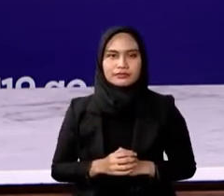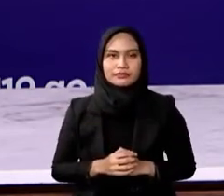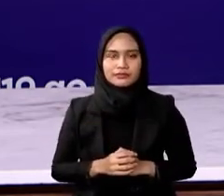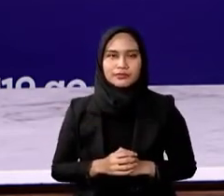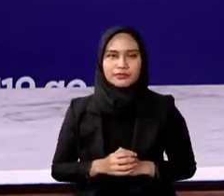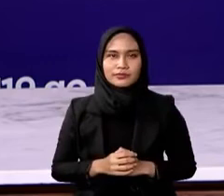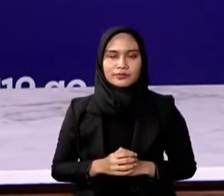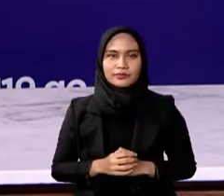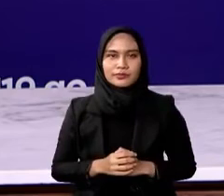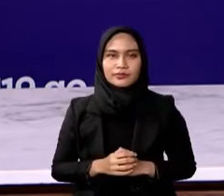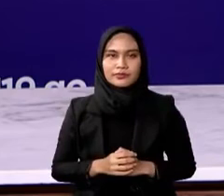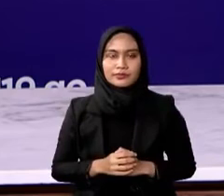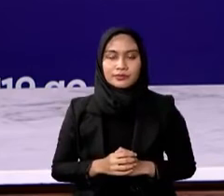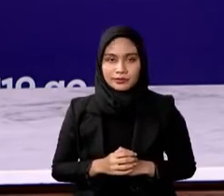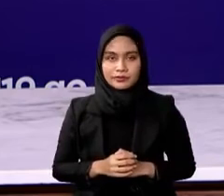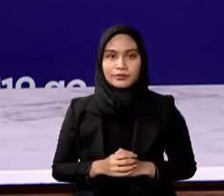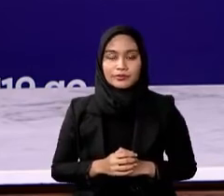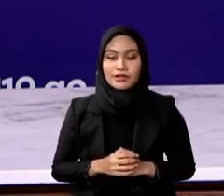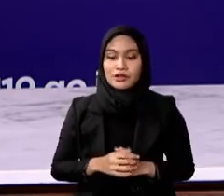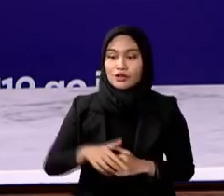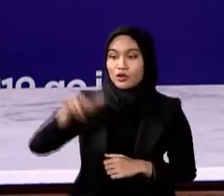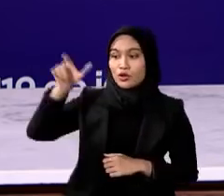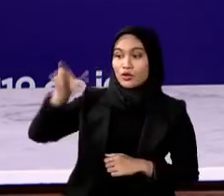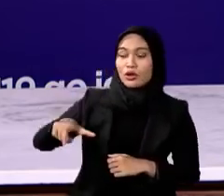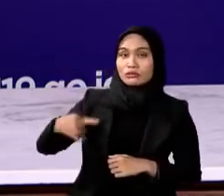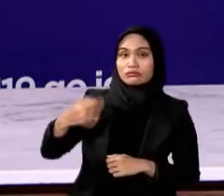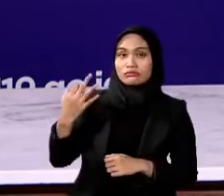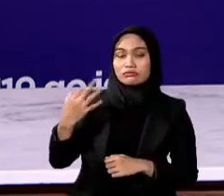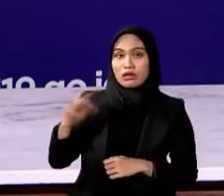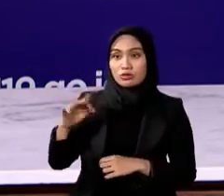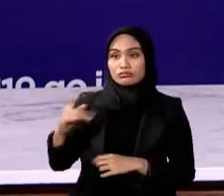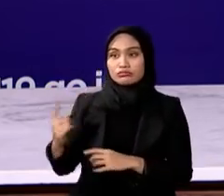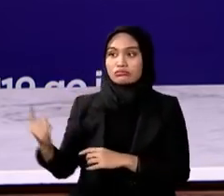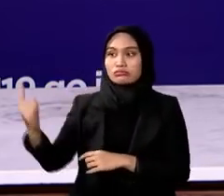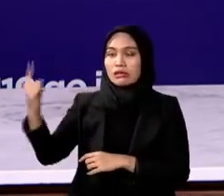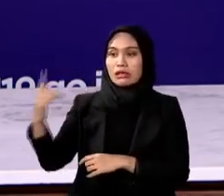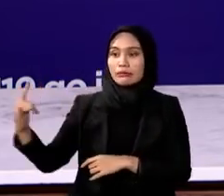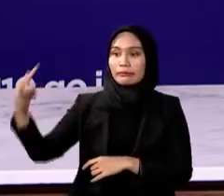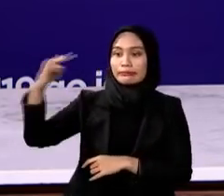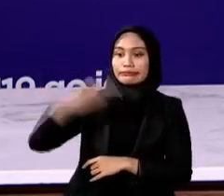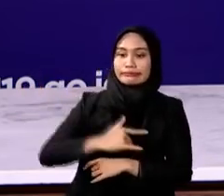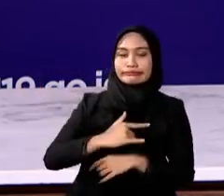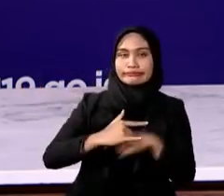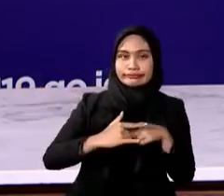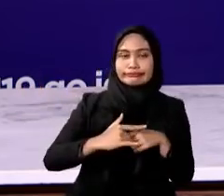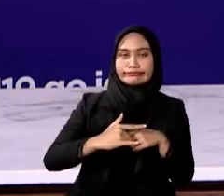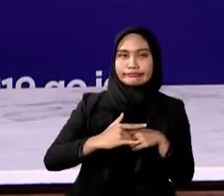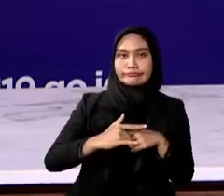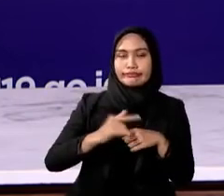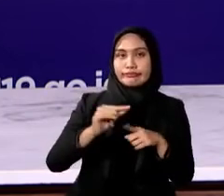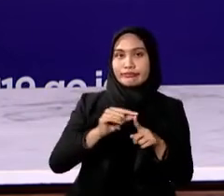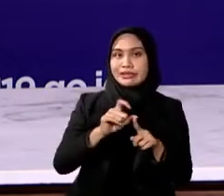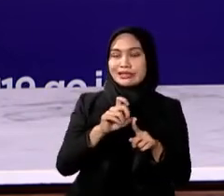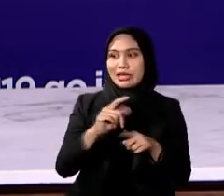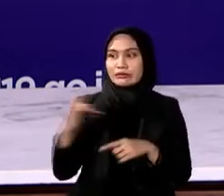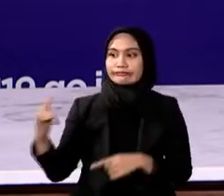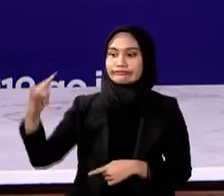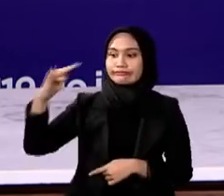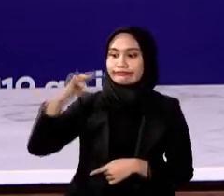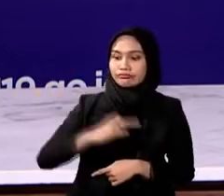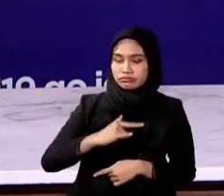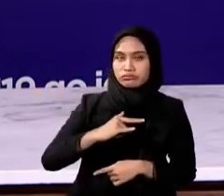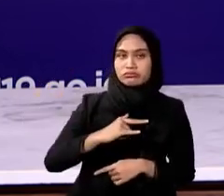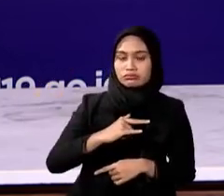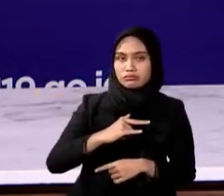imported case. Pendatang yang berhasil menunjukkan hasil negatif RT-PCR saat